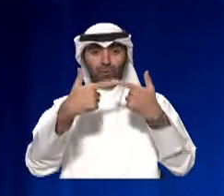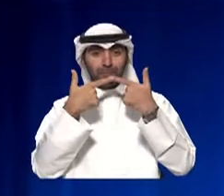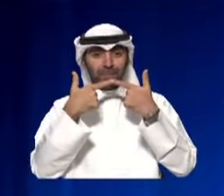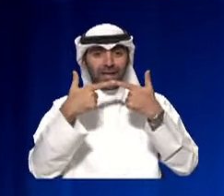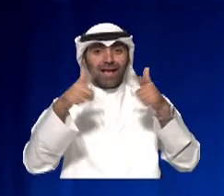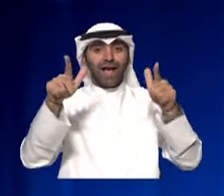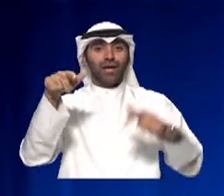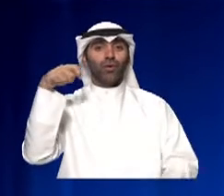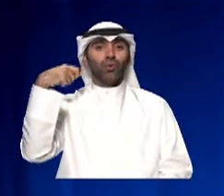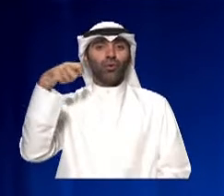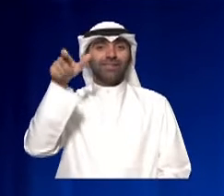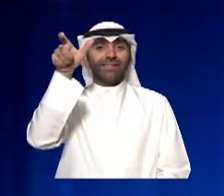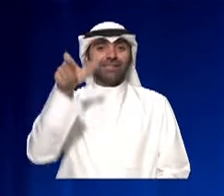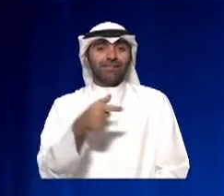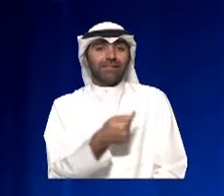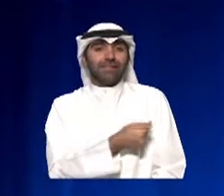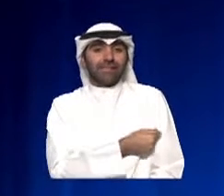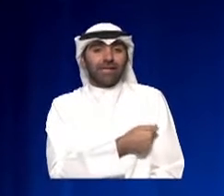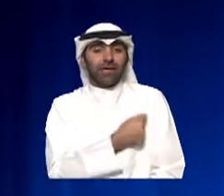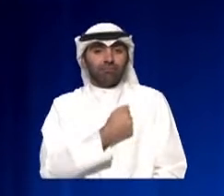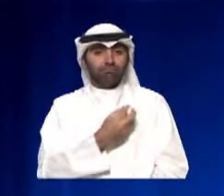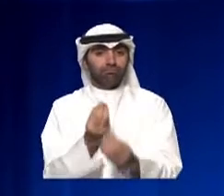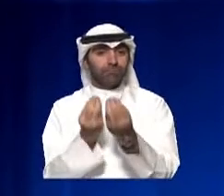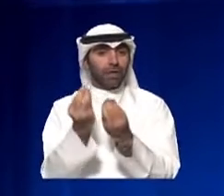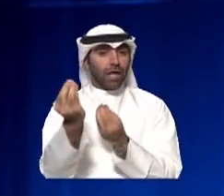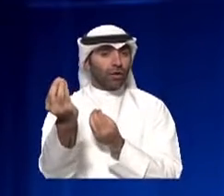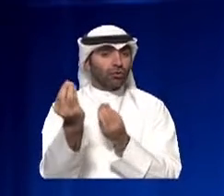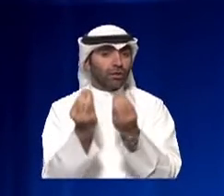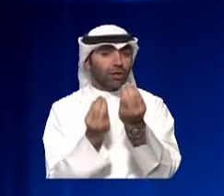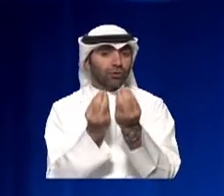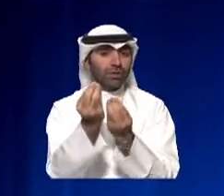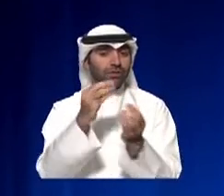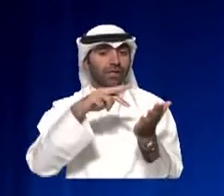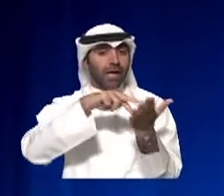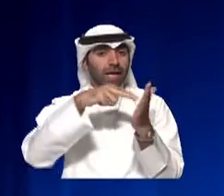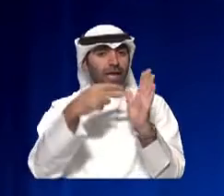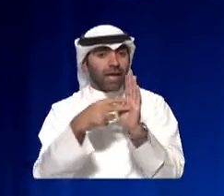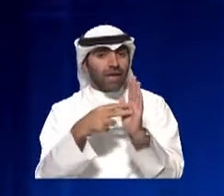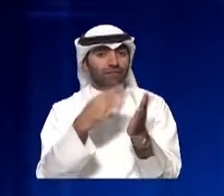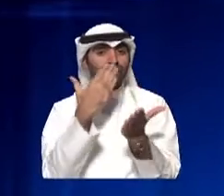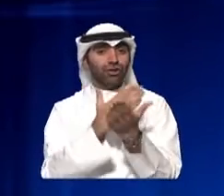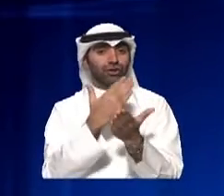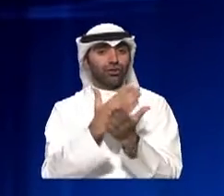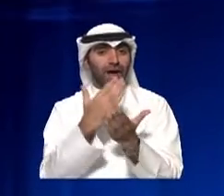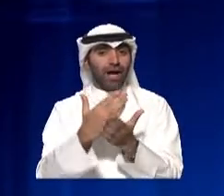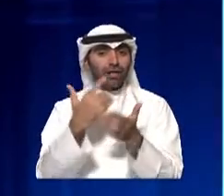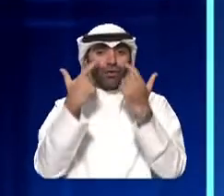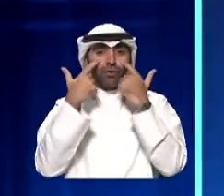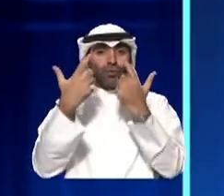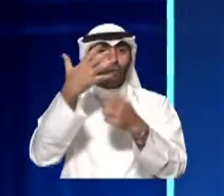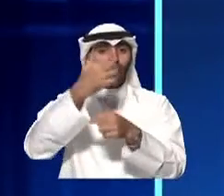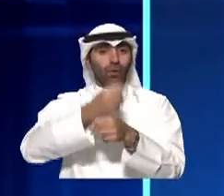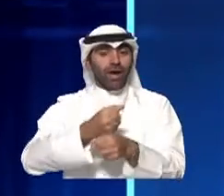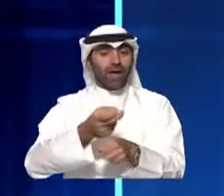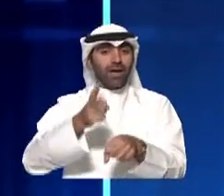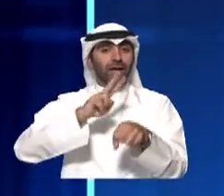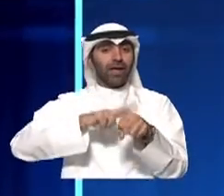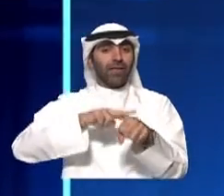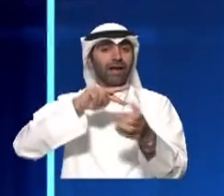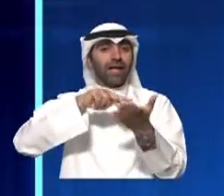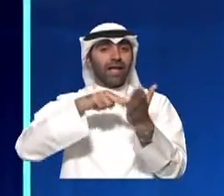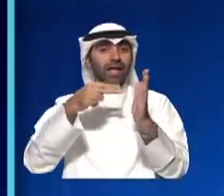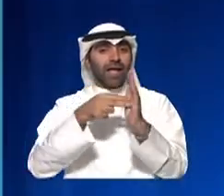أبرزها مشروع الاستراتيجية العربية وإجراءات التصدي لجائحة كورونا المستجدة وآلية الحصول على اللقاحات